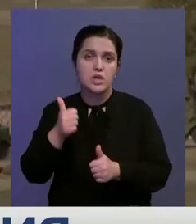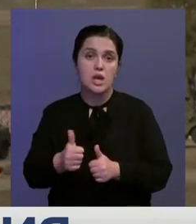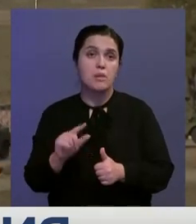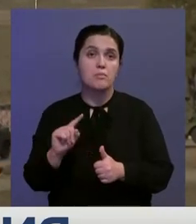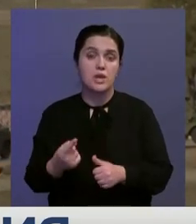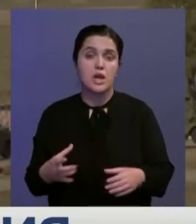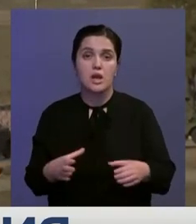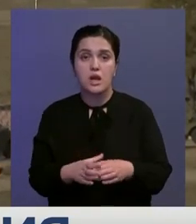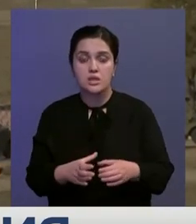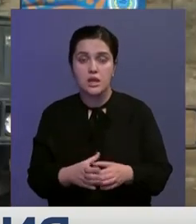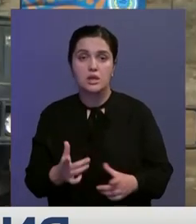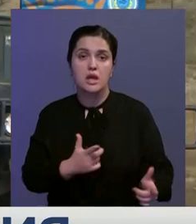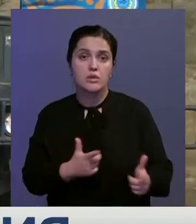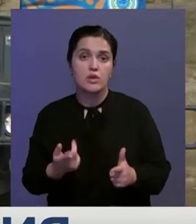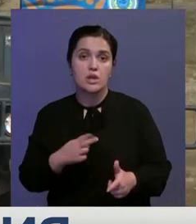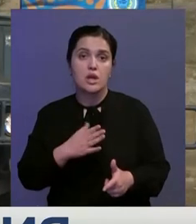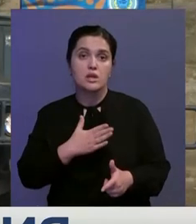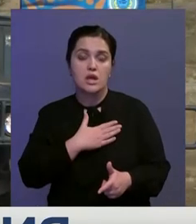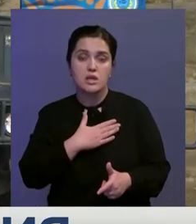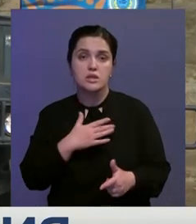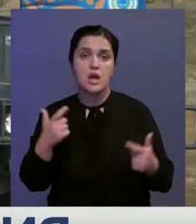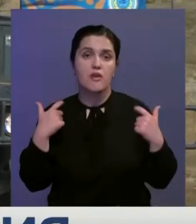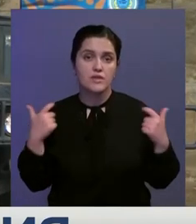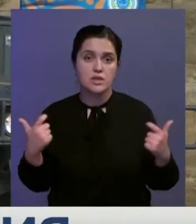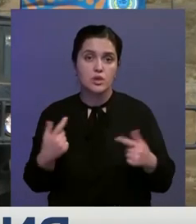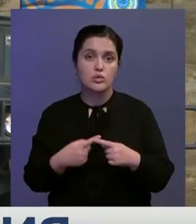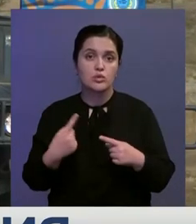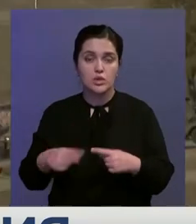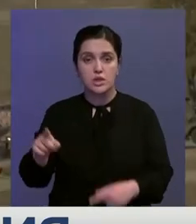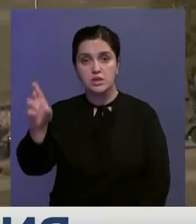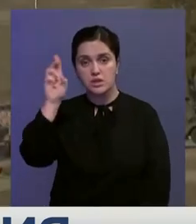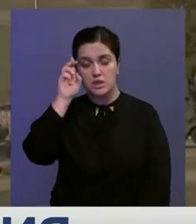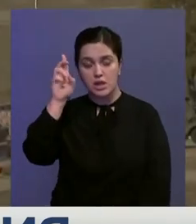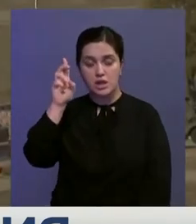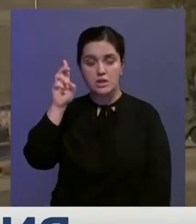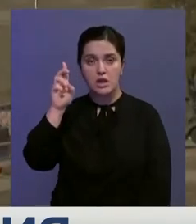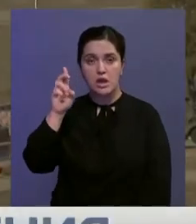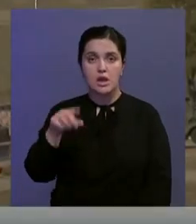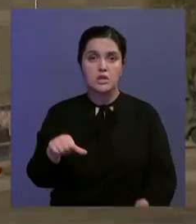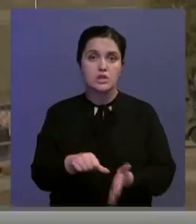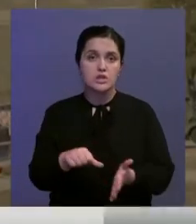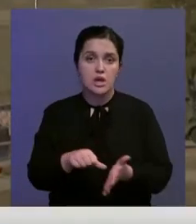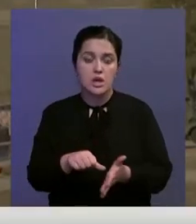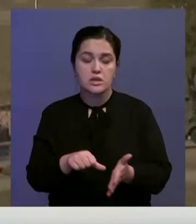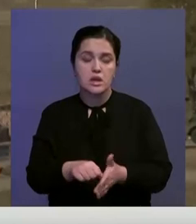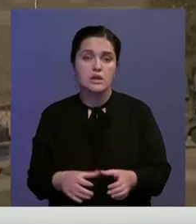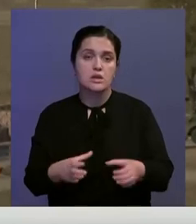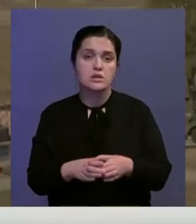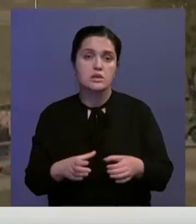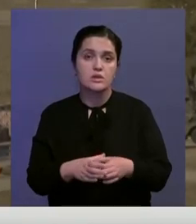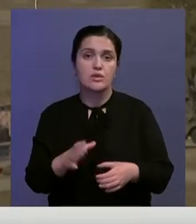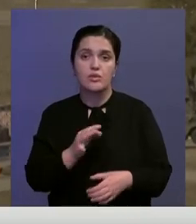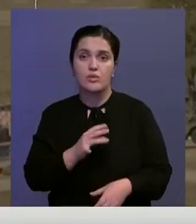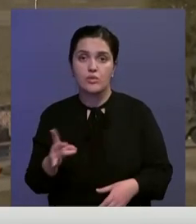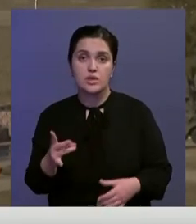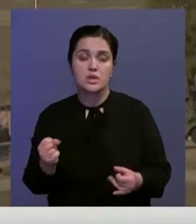контингенты готовили для нас офицеры других стран, то есть члены Организации Объединенных Наций.